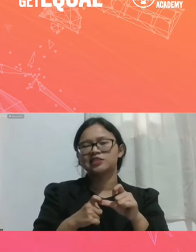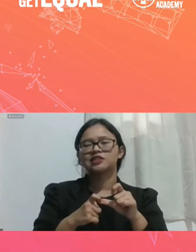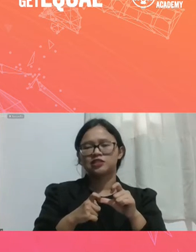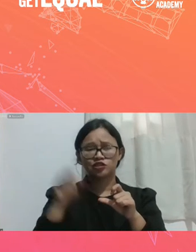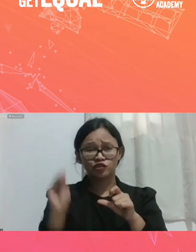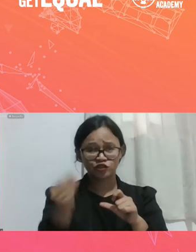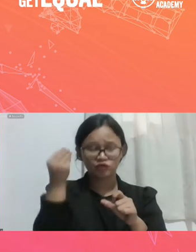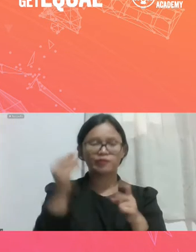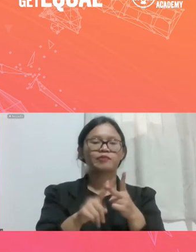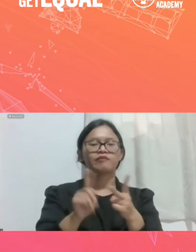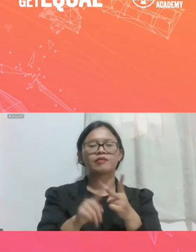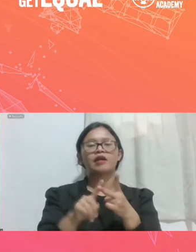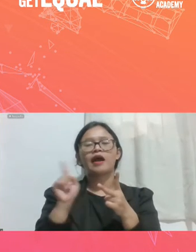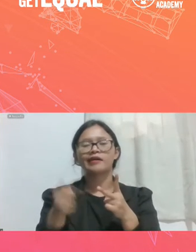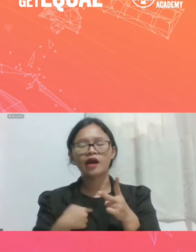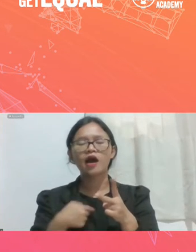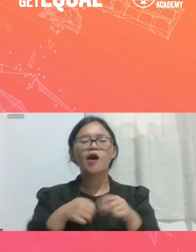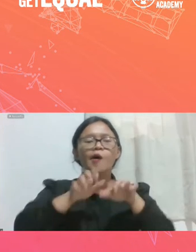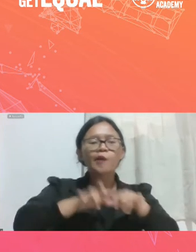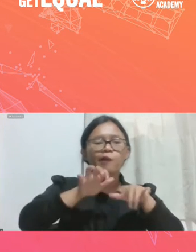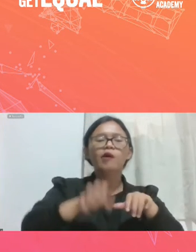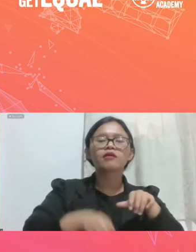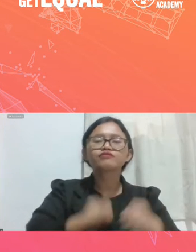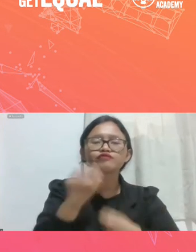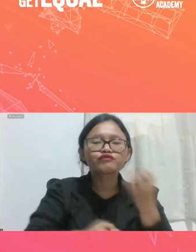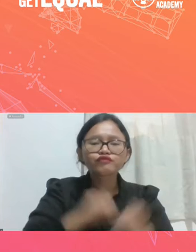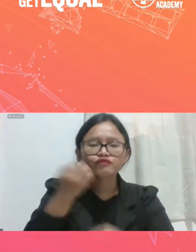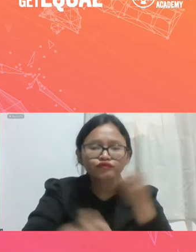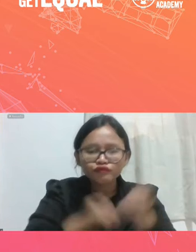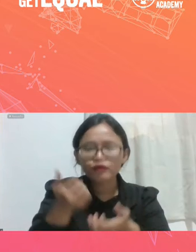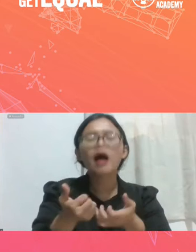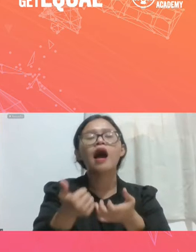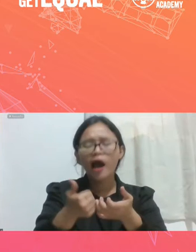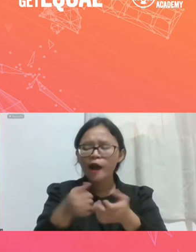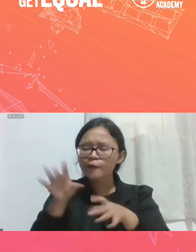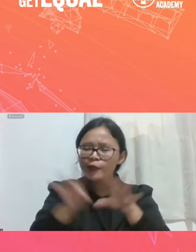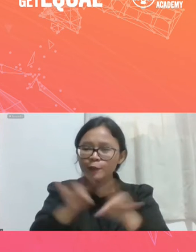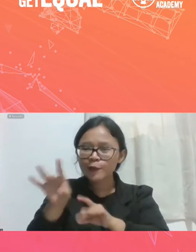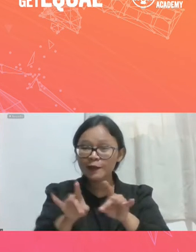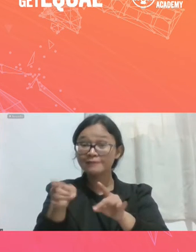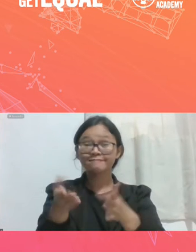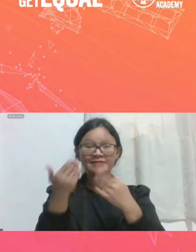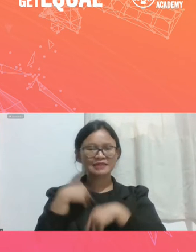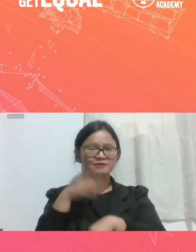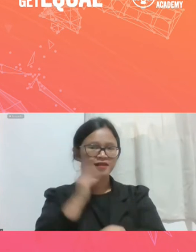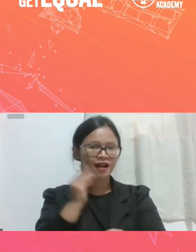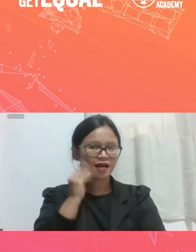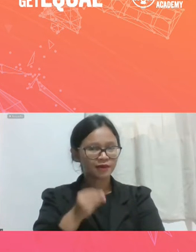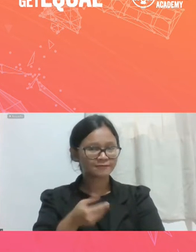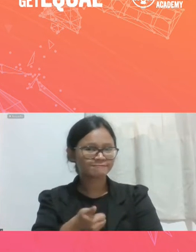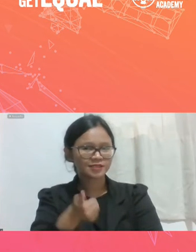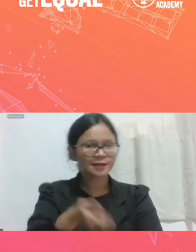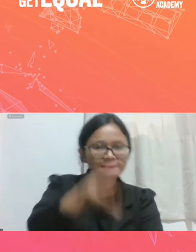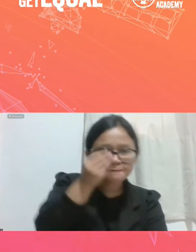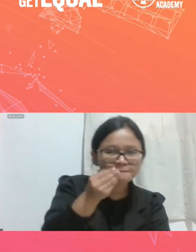mengirimkan video esai yang berisi tentang aspirasi mereka terkait dengan freedom online. Mari kita dengar pengalaman mereka selama melakukan takeover